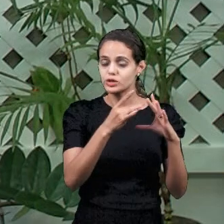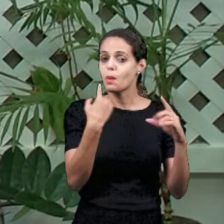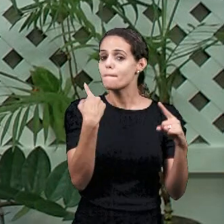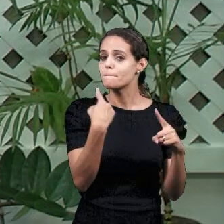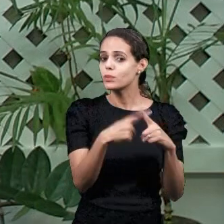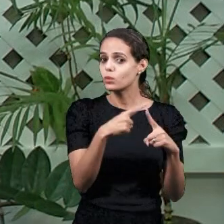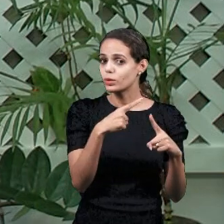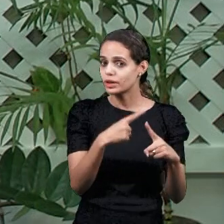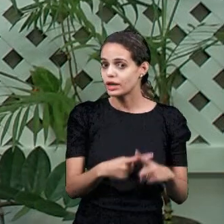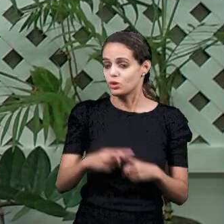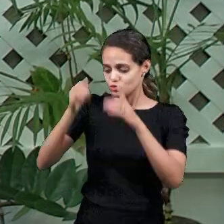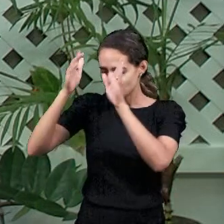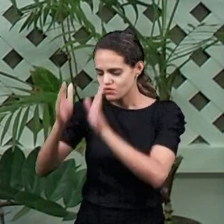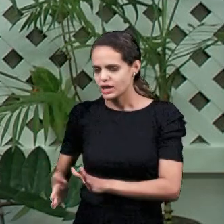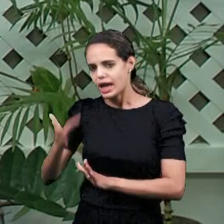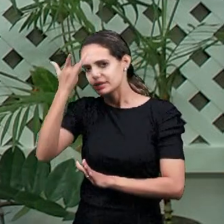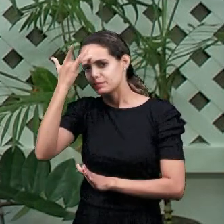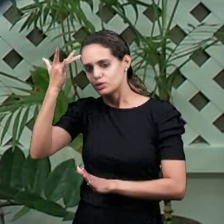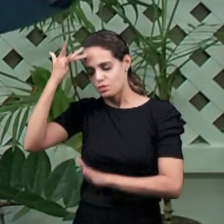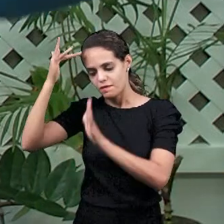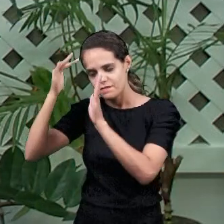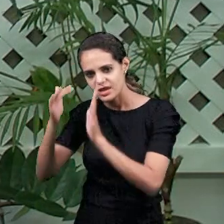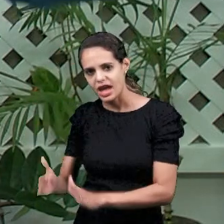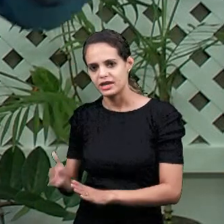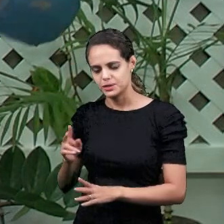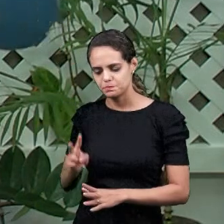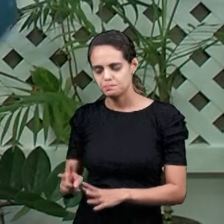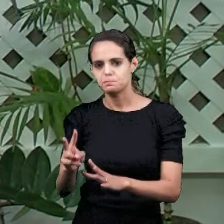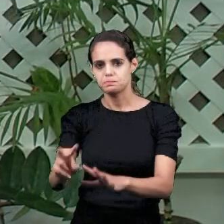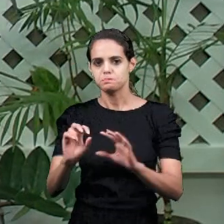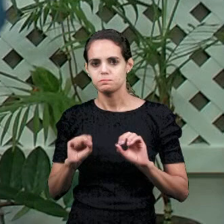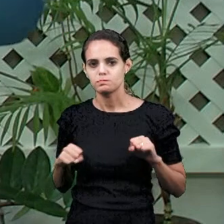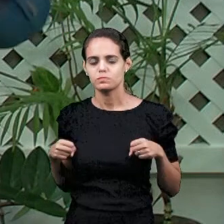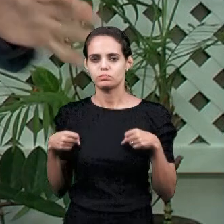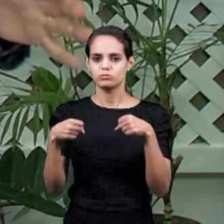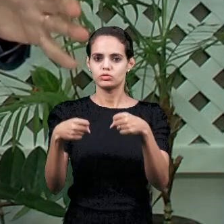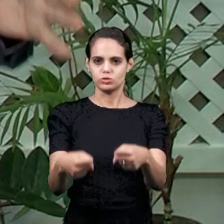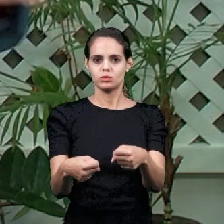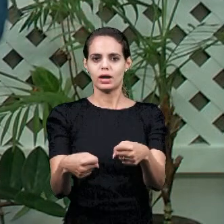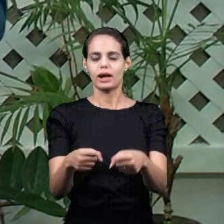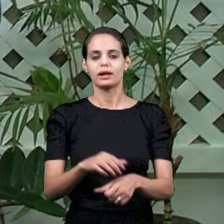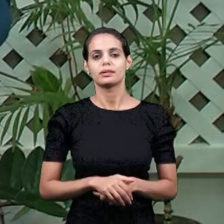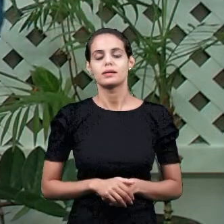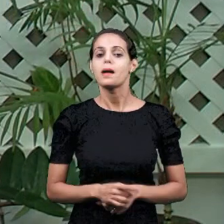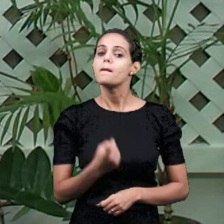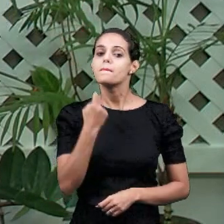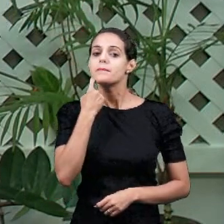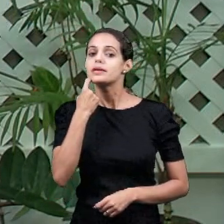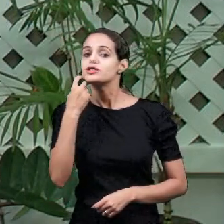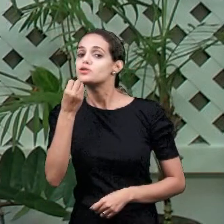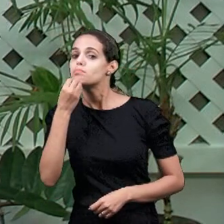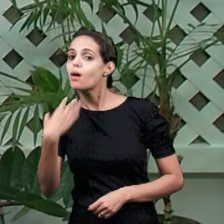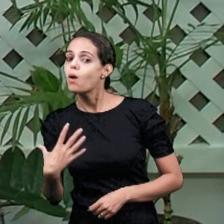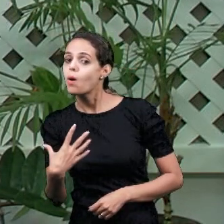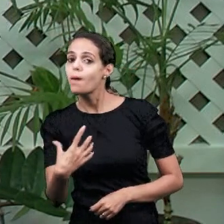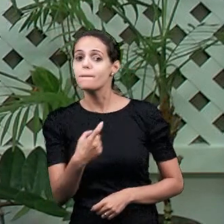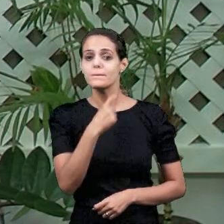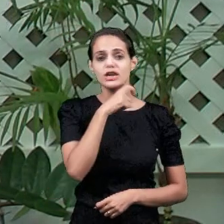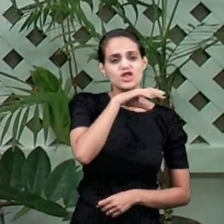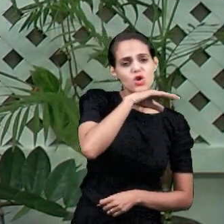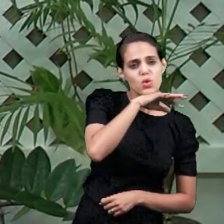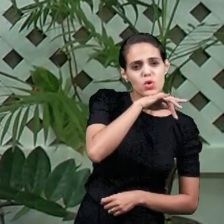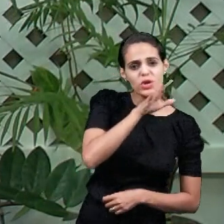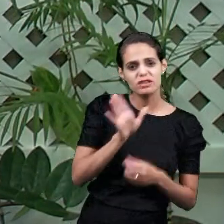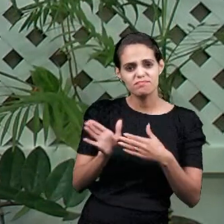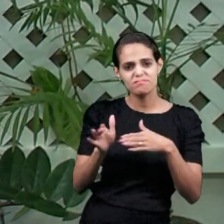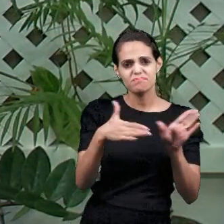autres vont partir. Mais maintenant, c'est le moment de faire le partage entre le bon poisson et le mauvais poisson. Le mauvais poisson, il va